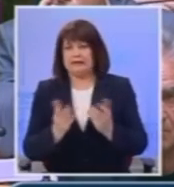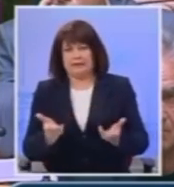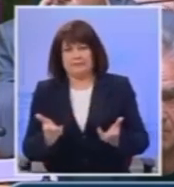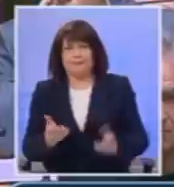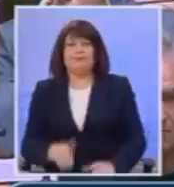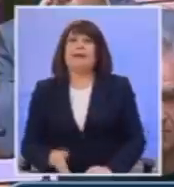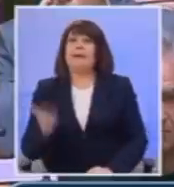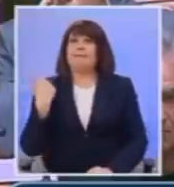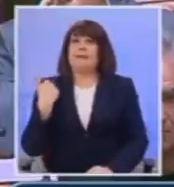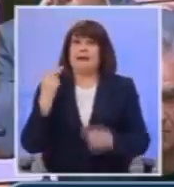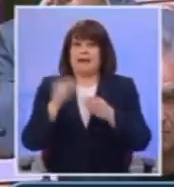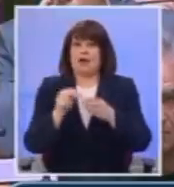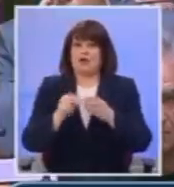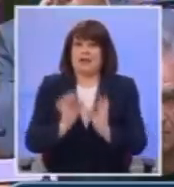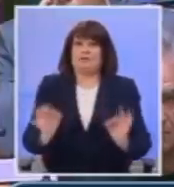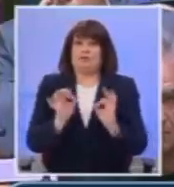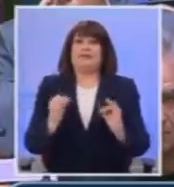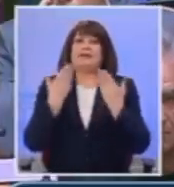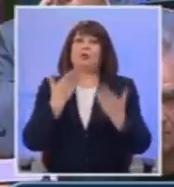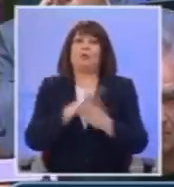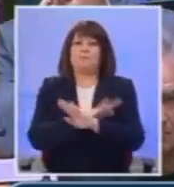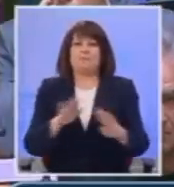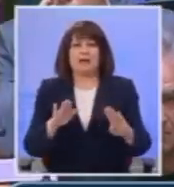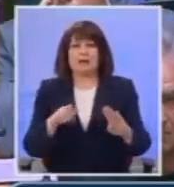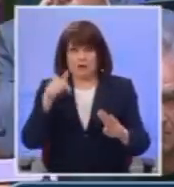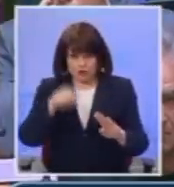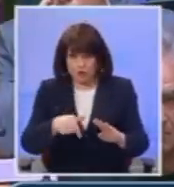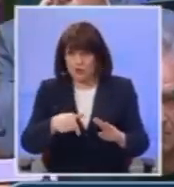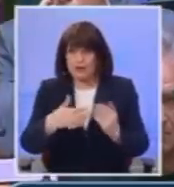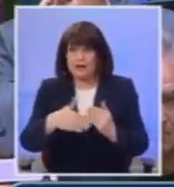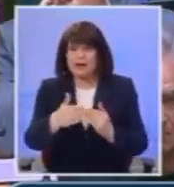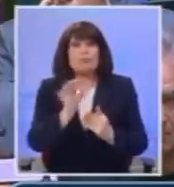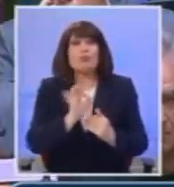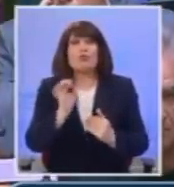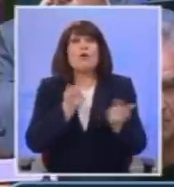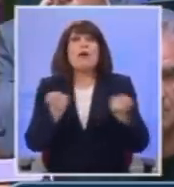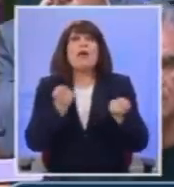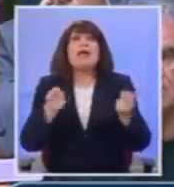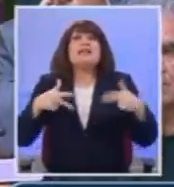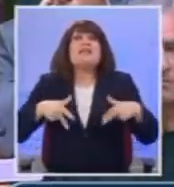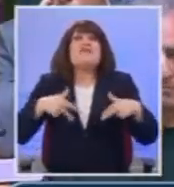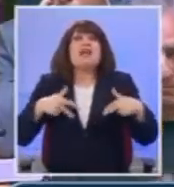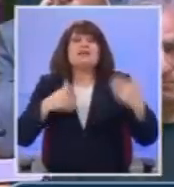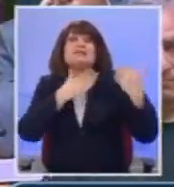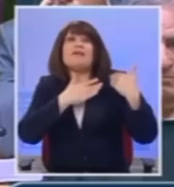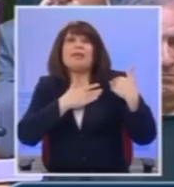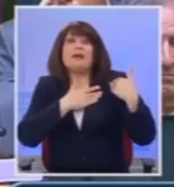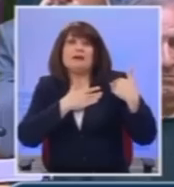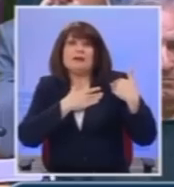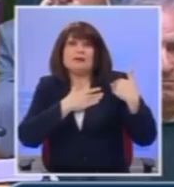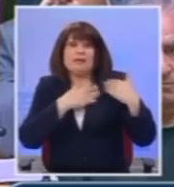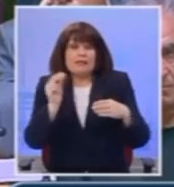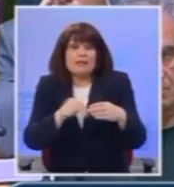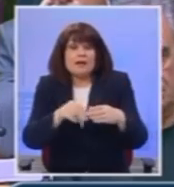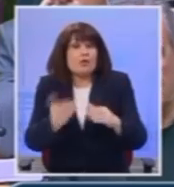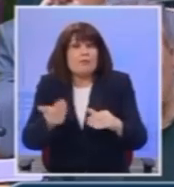η προεκλογική περίοδος τελείωσε. Είμαστε στη διακυβέρνηση. Έχετε την ευθύνη της